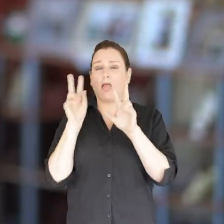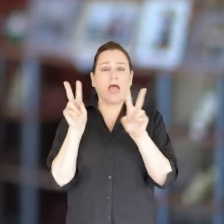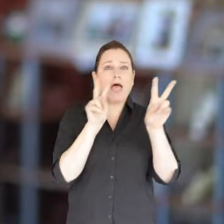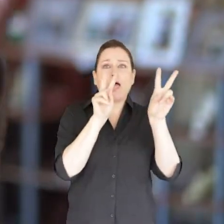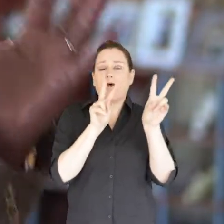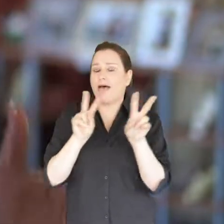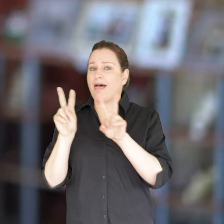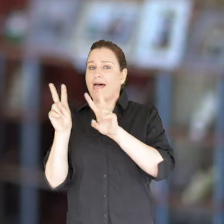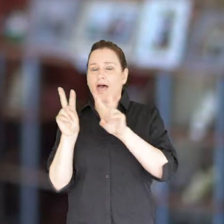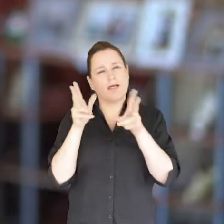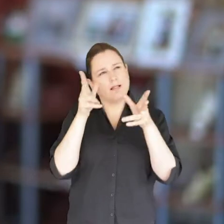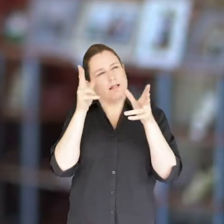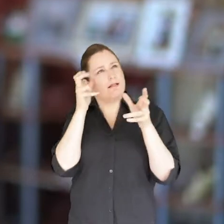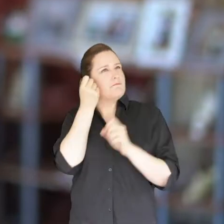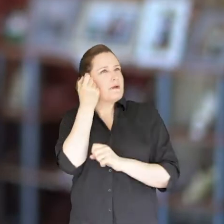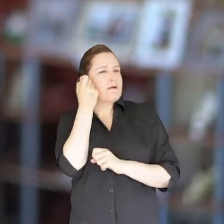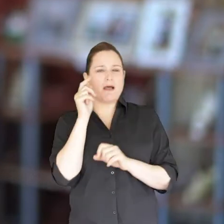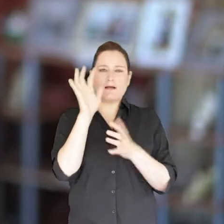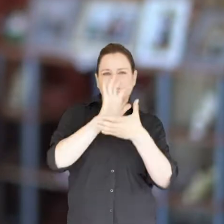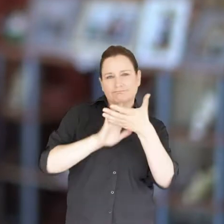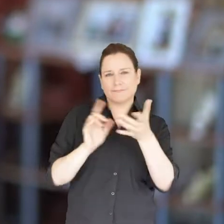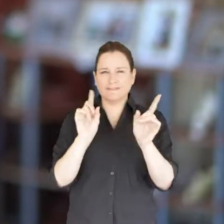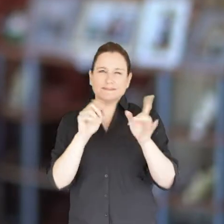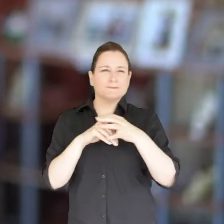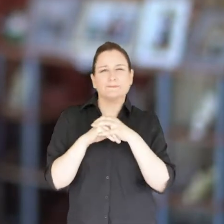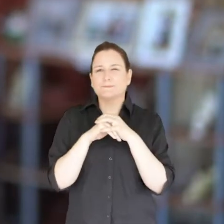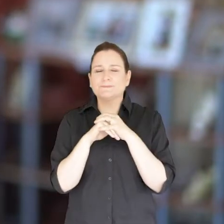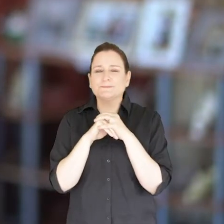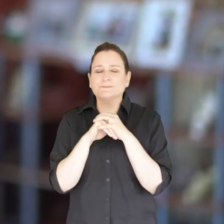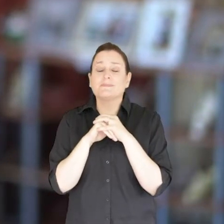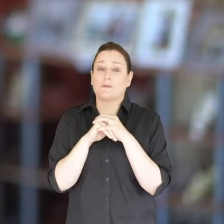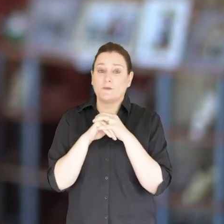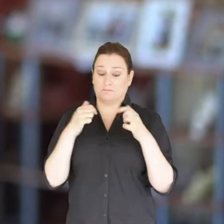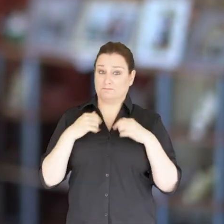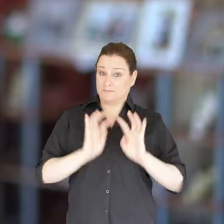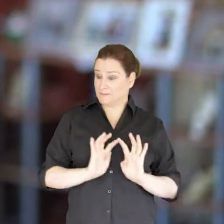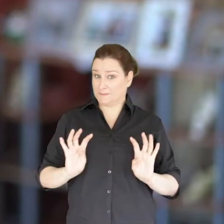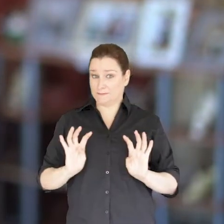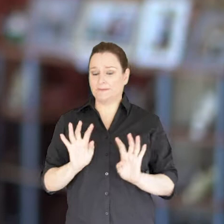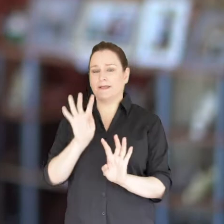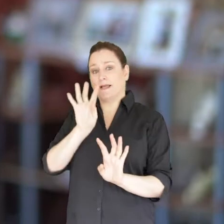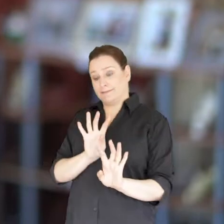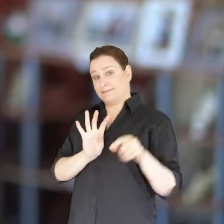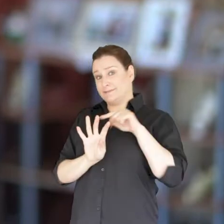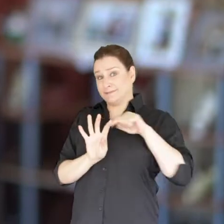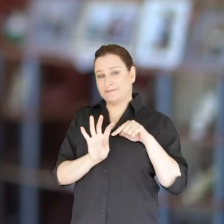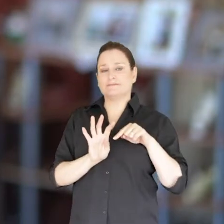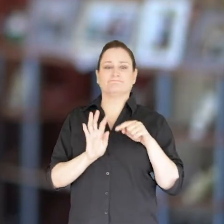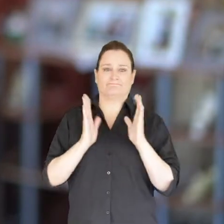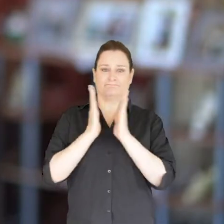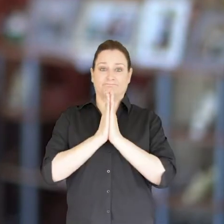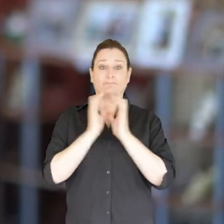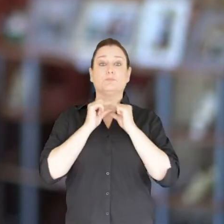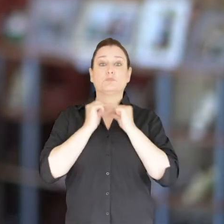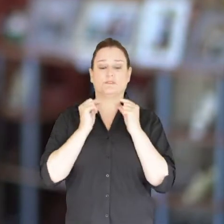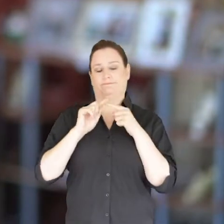net die prentjies volg en 'n story daaruit vir jou saamstel. En die interessantste ding is, daar was mos nonne